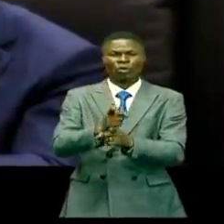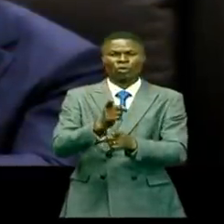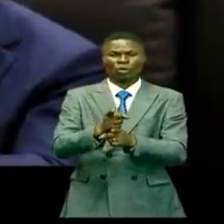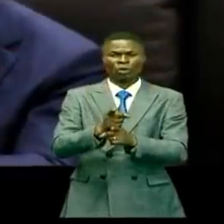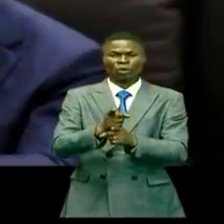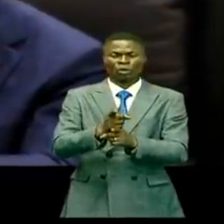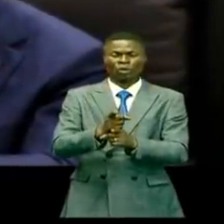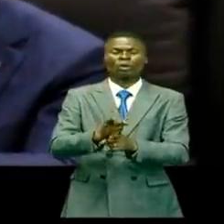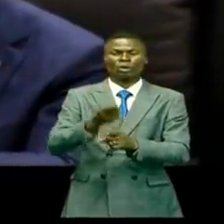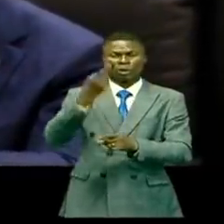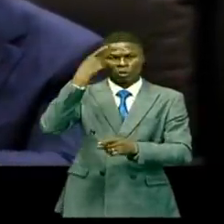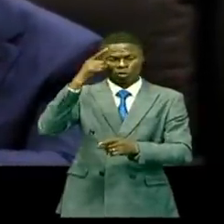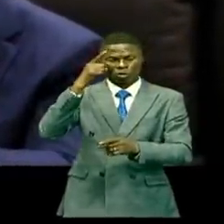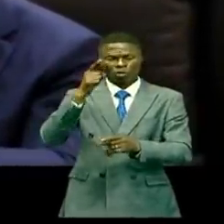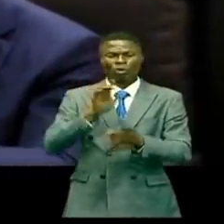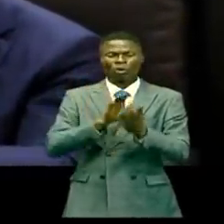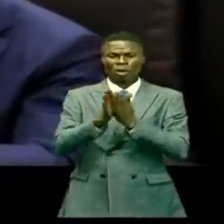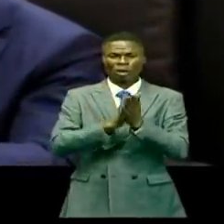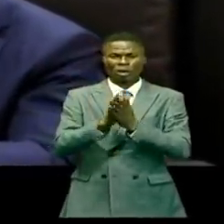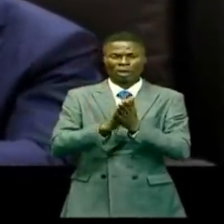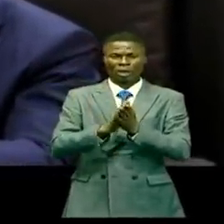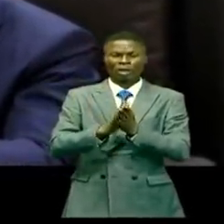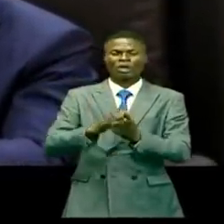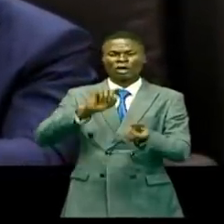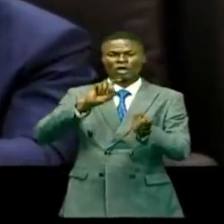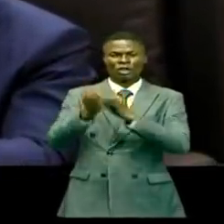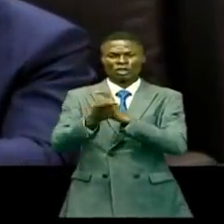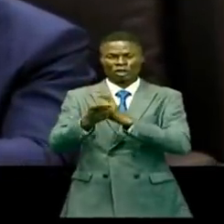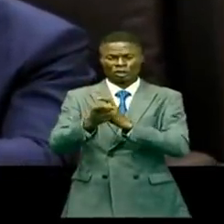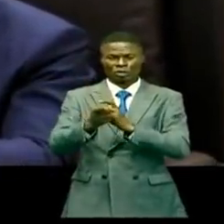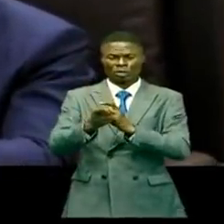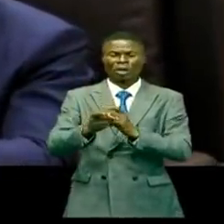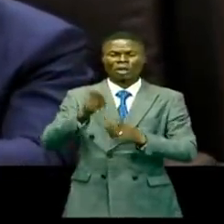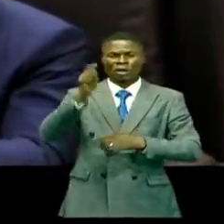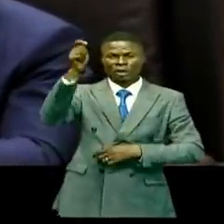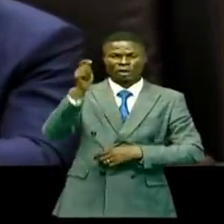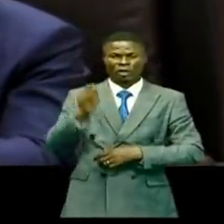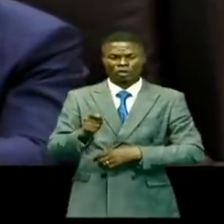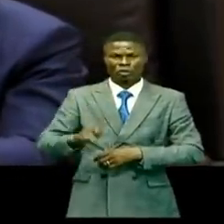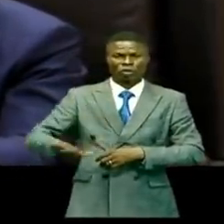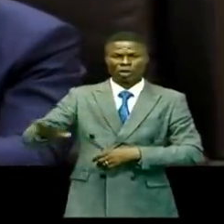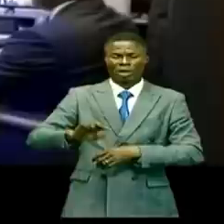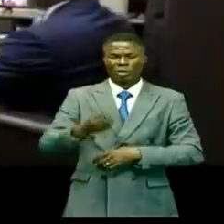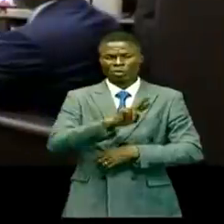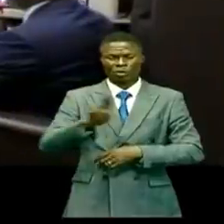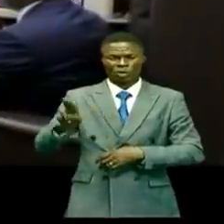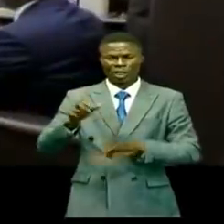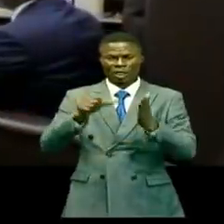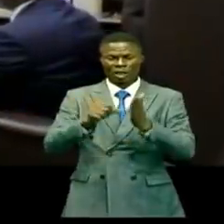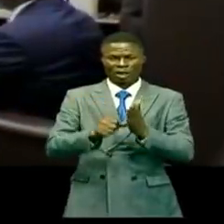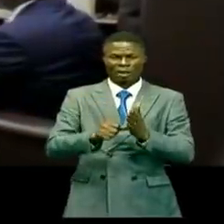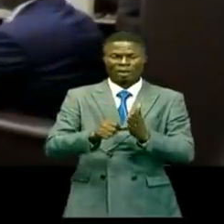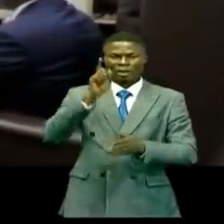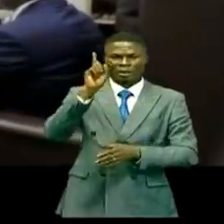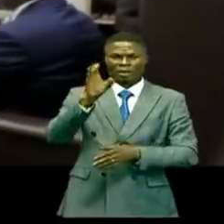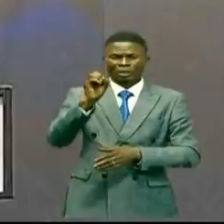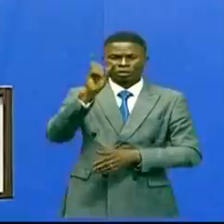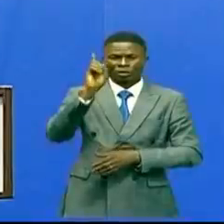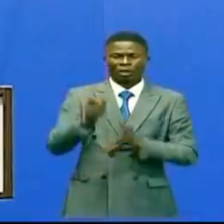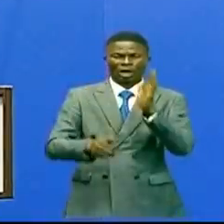à celles liées à l'état de siège conformément à sa lettre numéro 0211 du 27 juillet